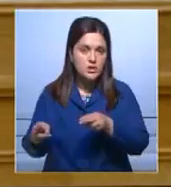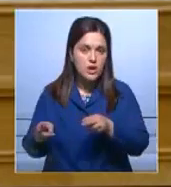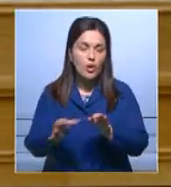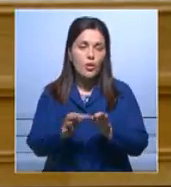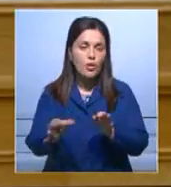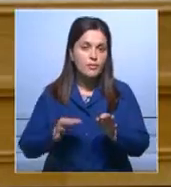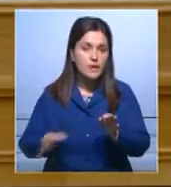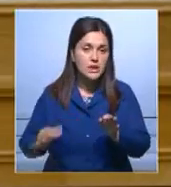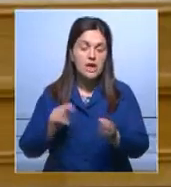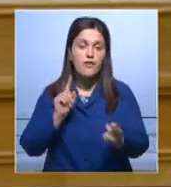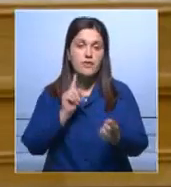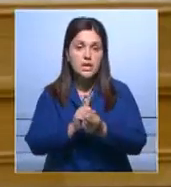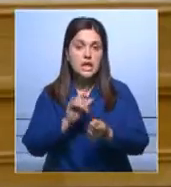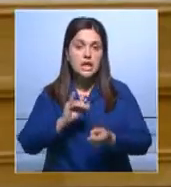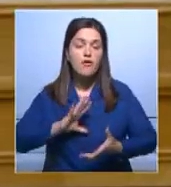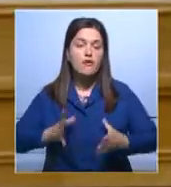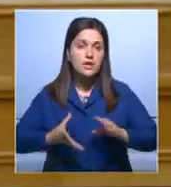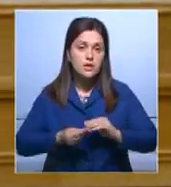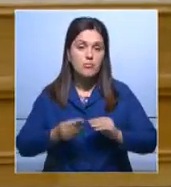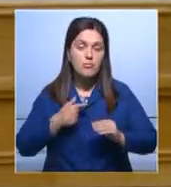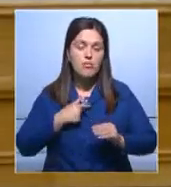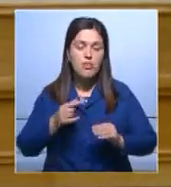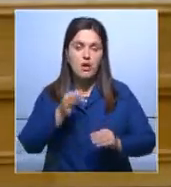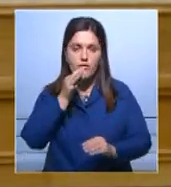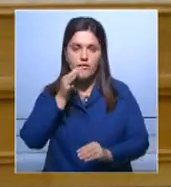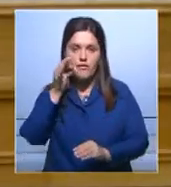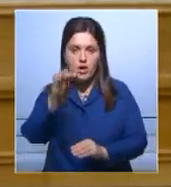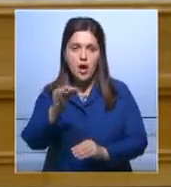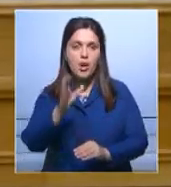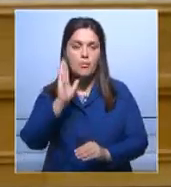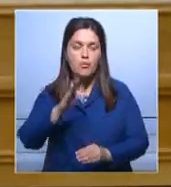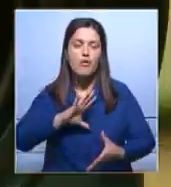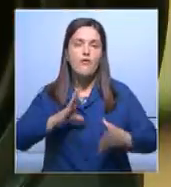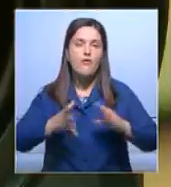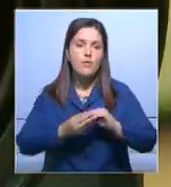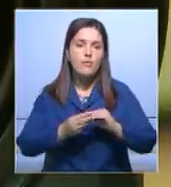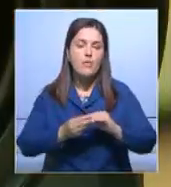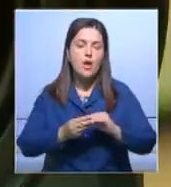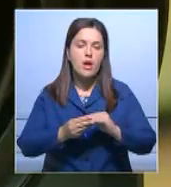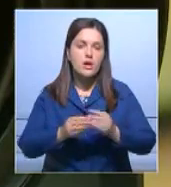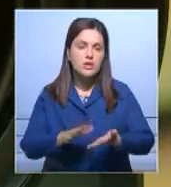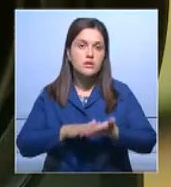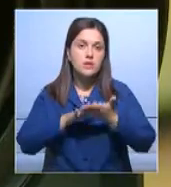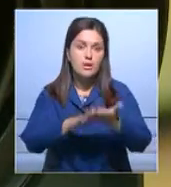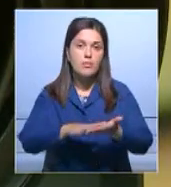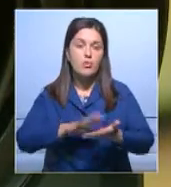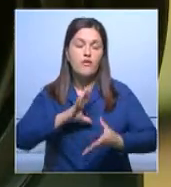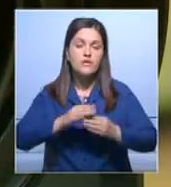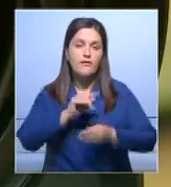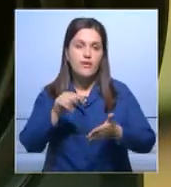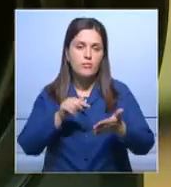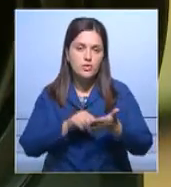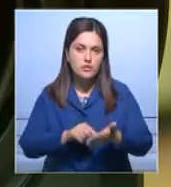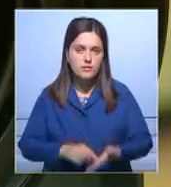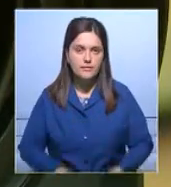встречаюсь. И в конечном итоге мы представим вам на заседание правительства сводный доклад по всем вопросам, которые вы сейчас подставили.